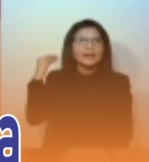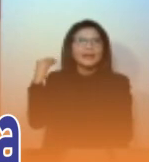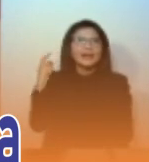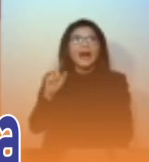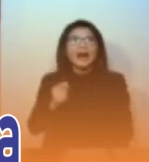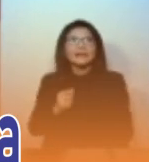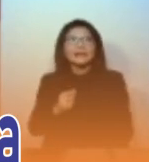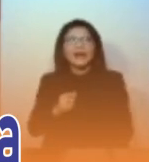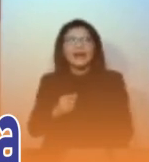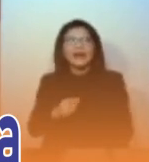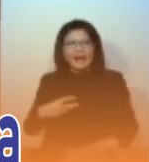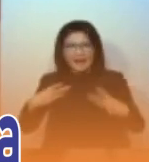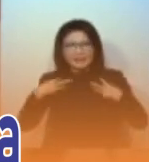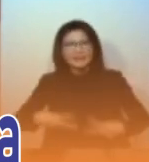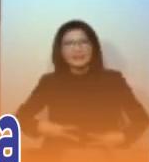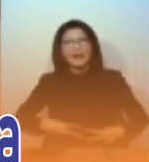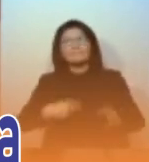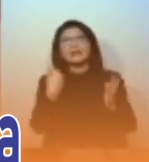pelanggaran etika di situ?